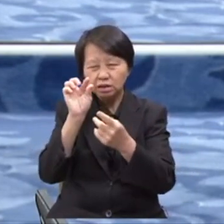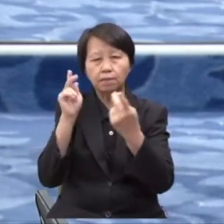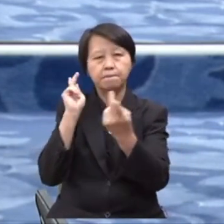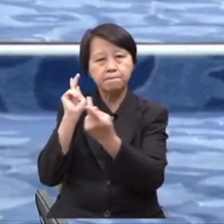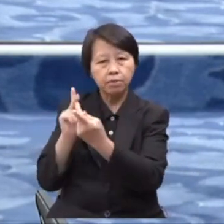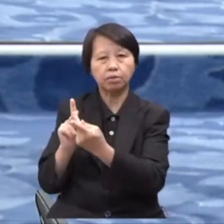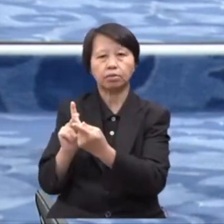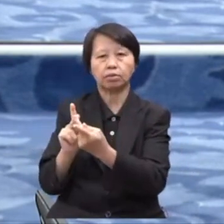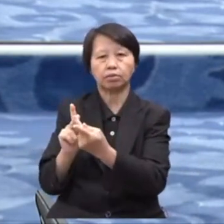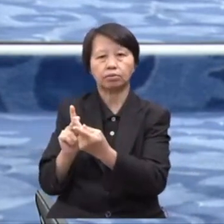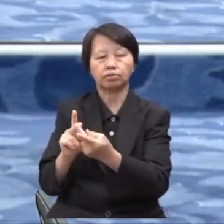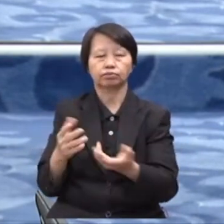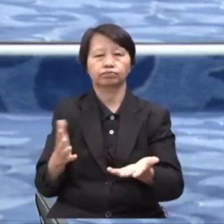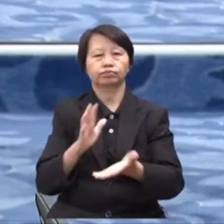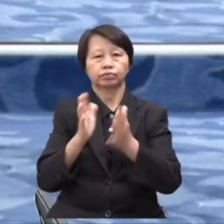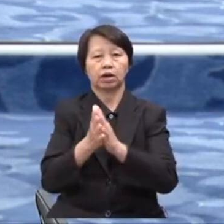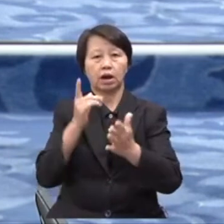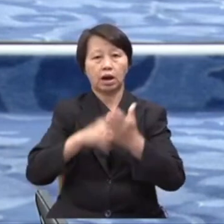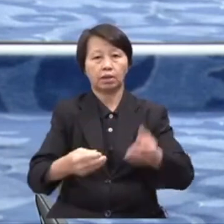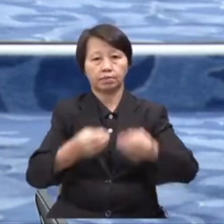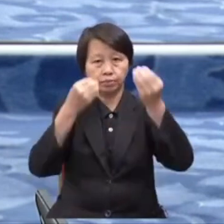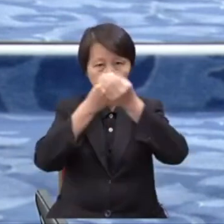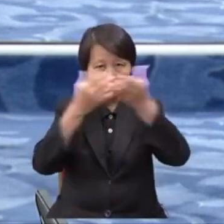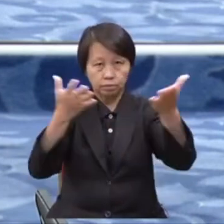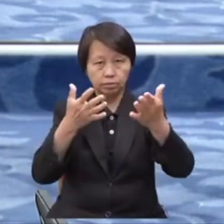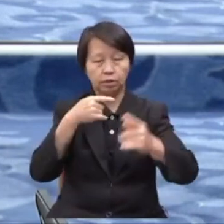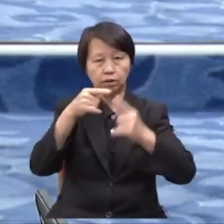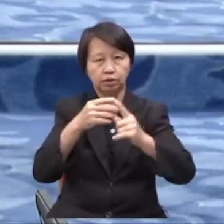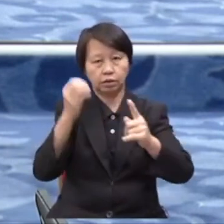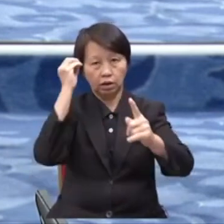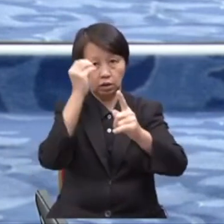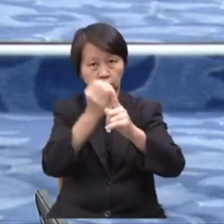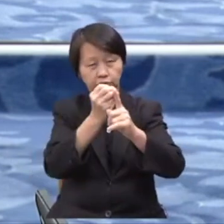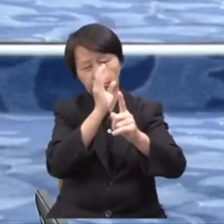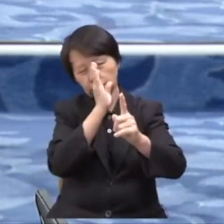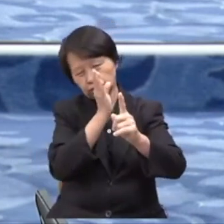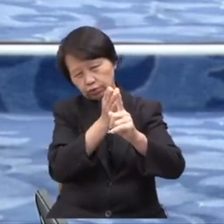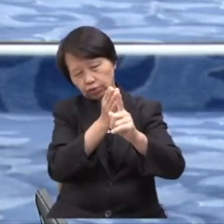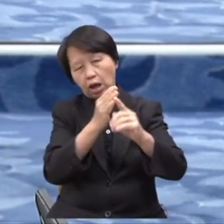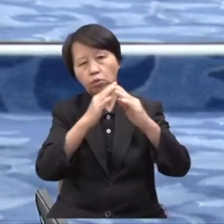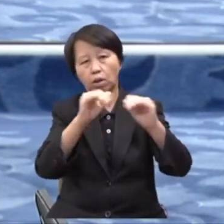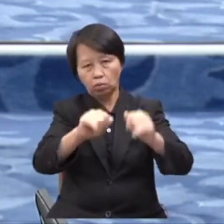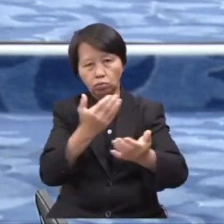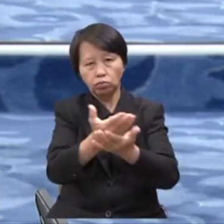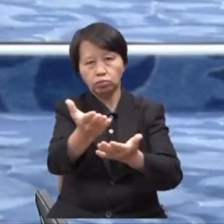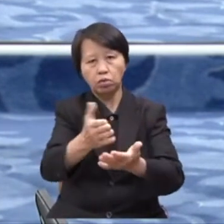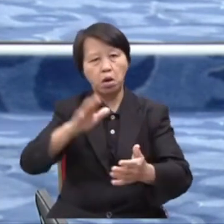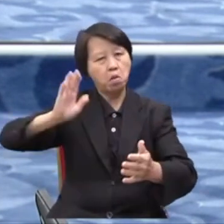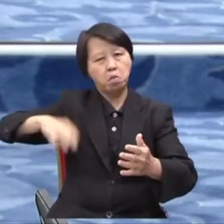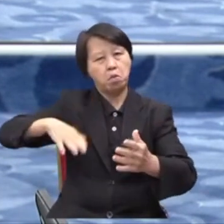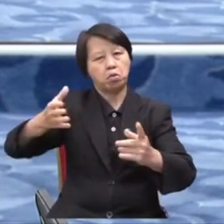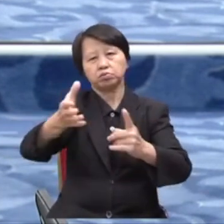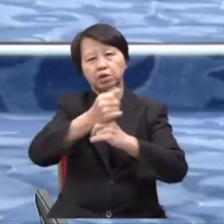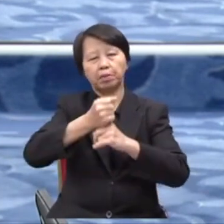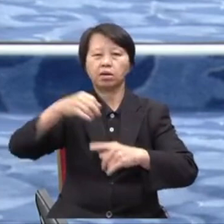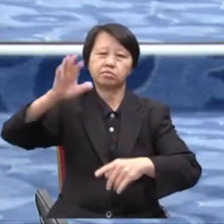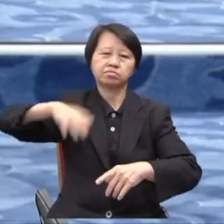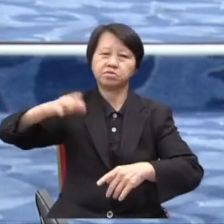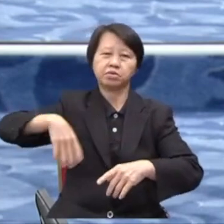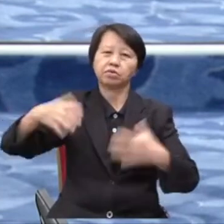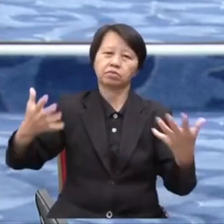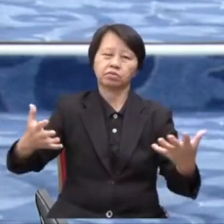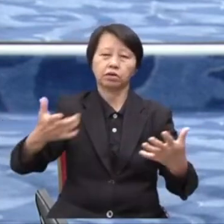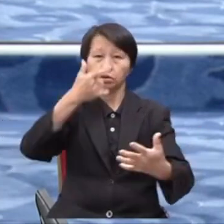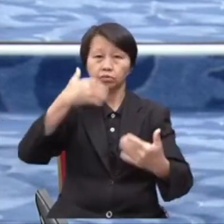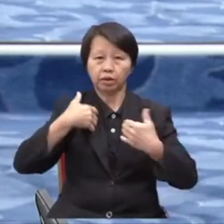Jadi apa yang diumumkan dulu tentang sasaran rumah maupun mili ini belum lagi tercapai dan sebab